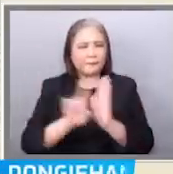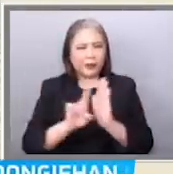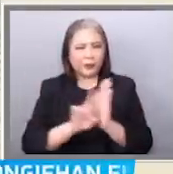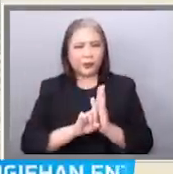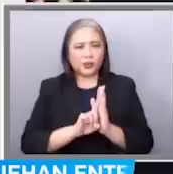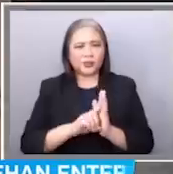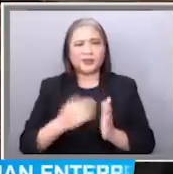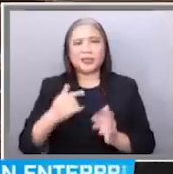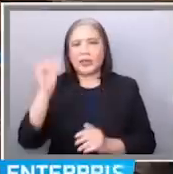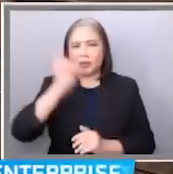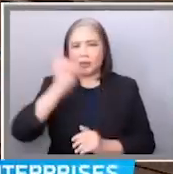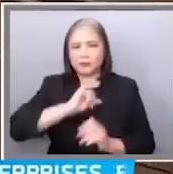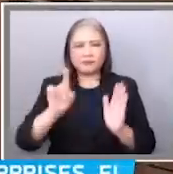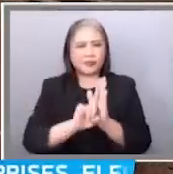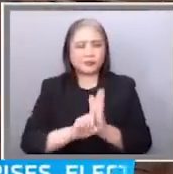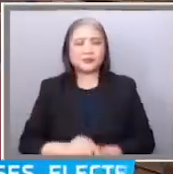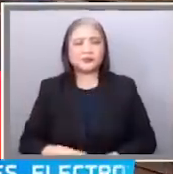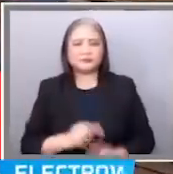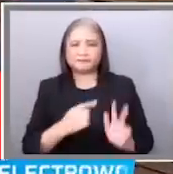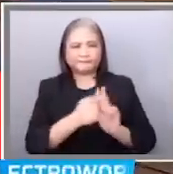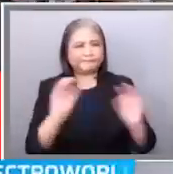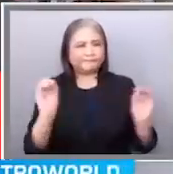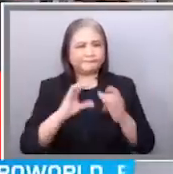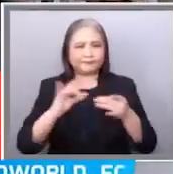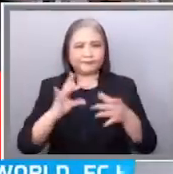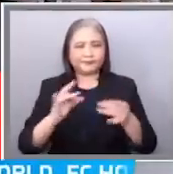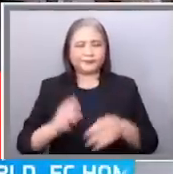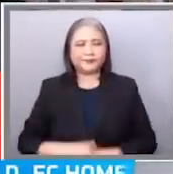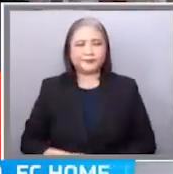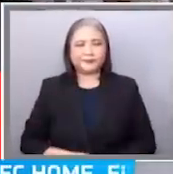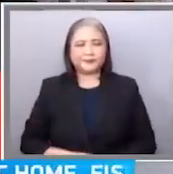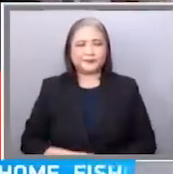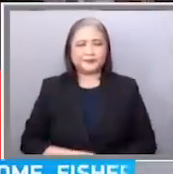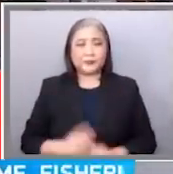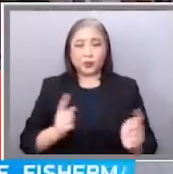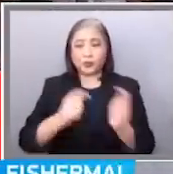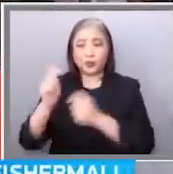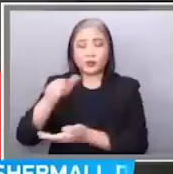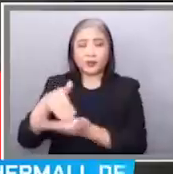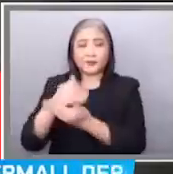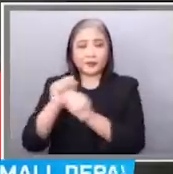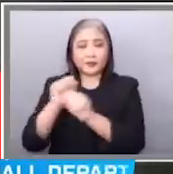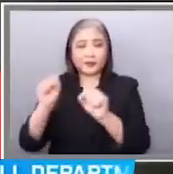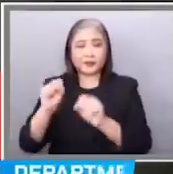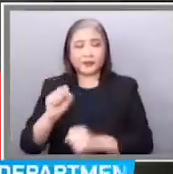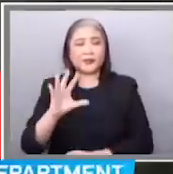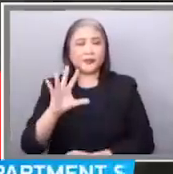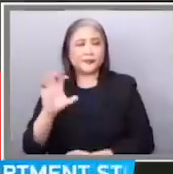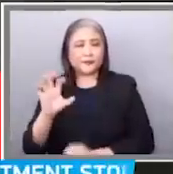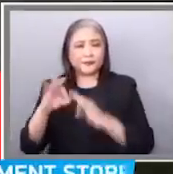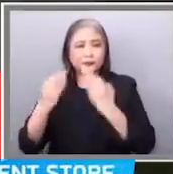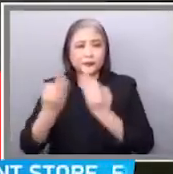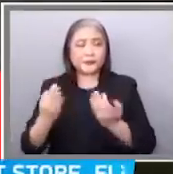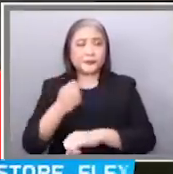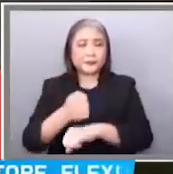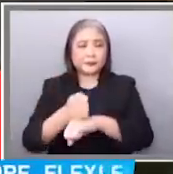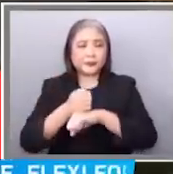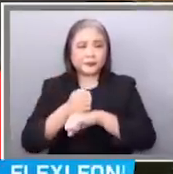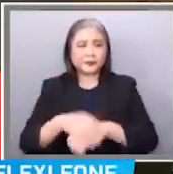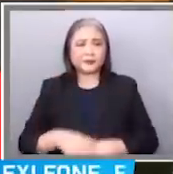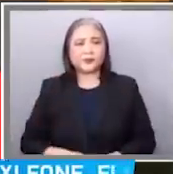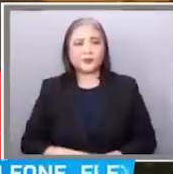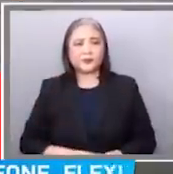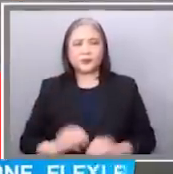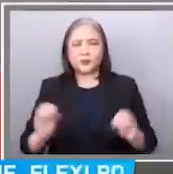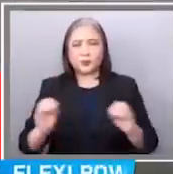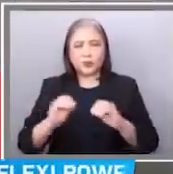pa silang pahayag. Inilikas sa evacuation centers ang mahigit 500 pamilya sa Bataan. Walang naiulat na pagbaha sa probinsya,